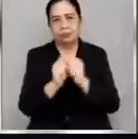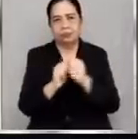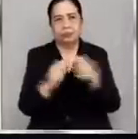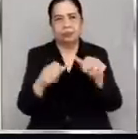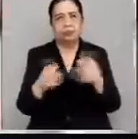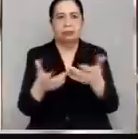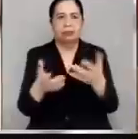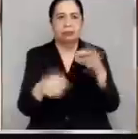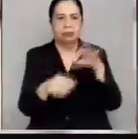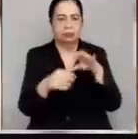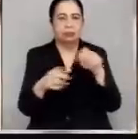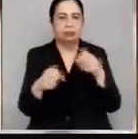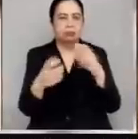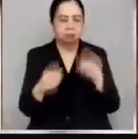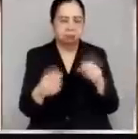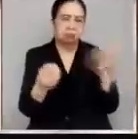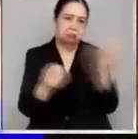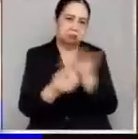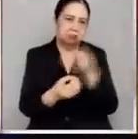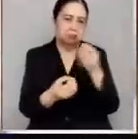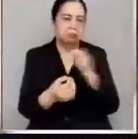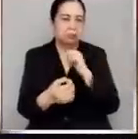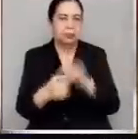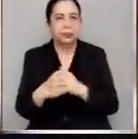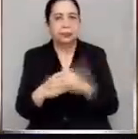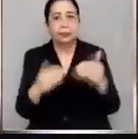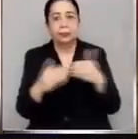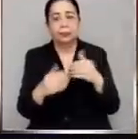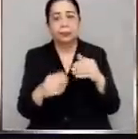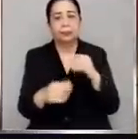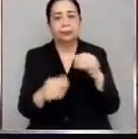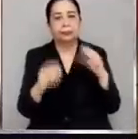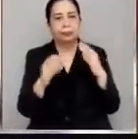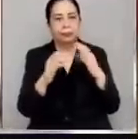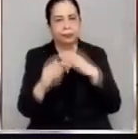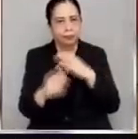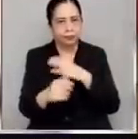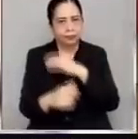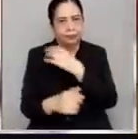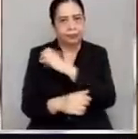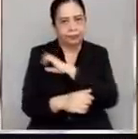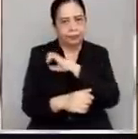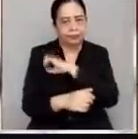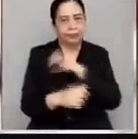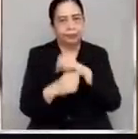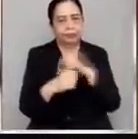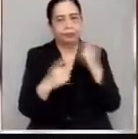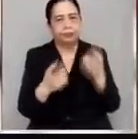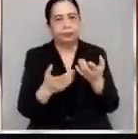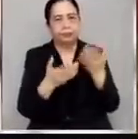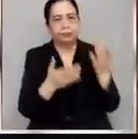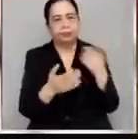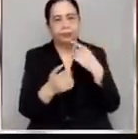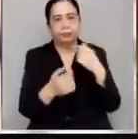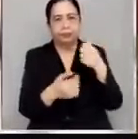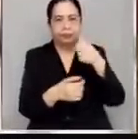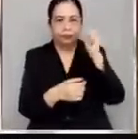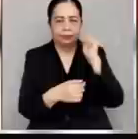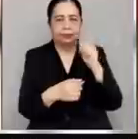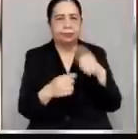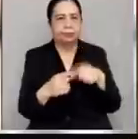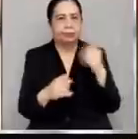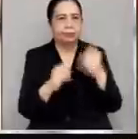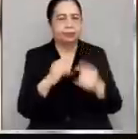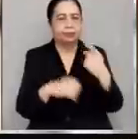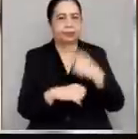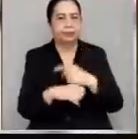an expulsion. Target ng House Committee on Ethics na aksyonan ang kaso ni Representative Arnolfo Temes Jr. bago ang huling araw ng sesyon